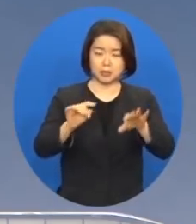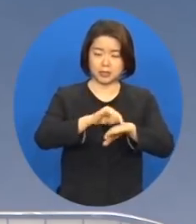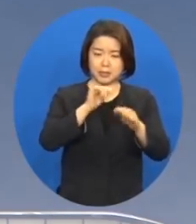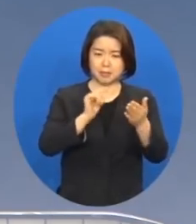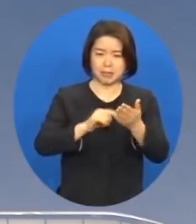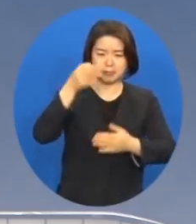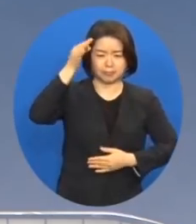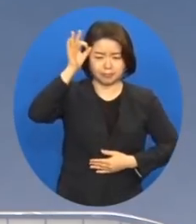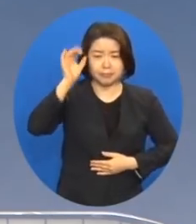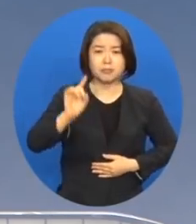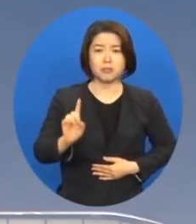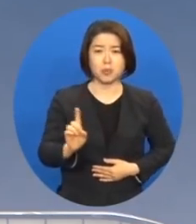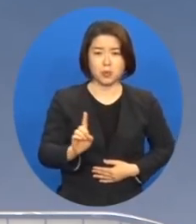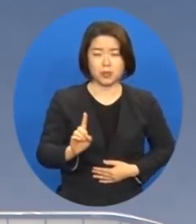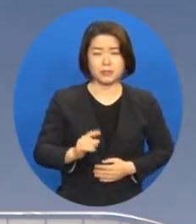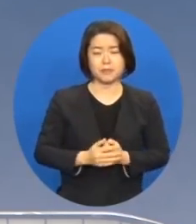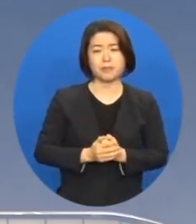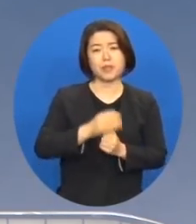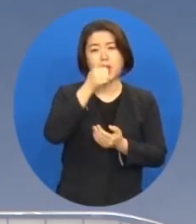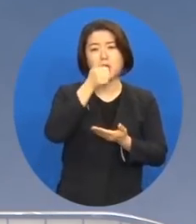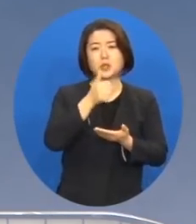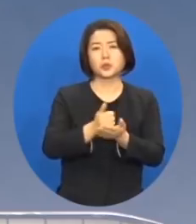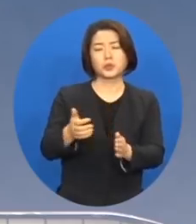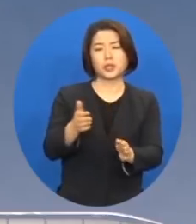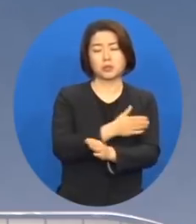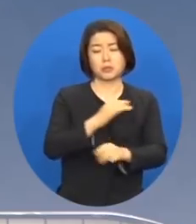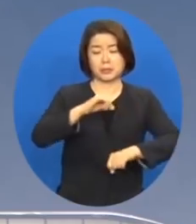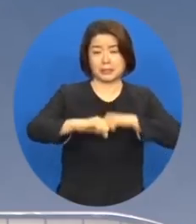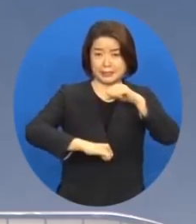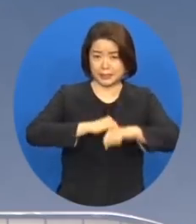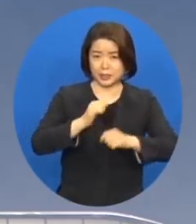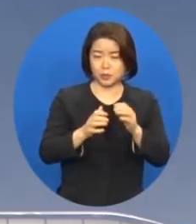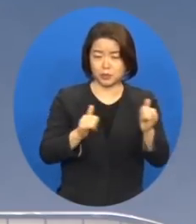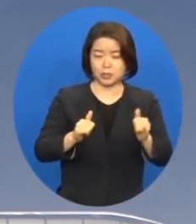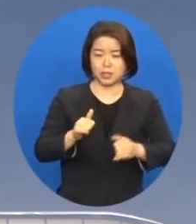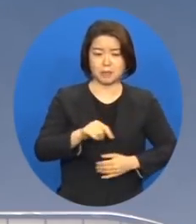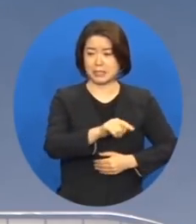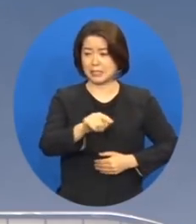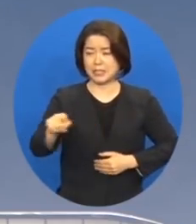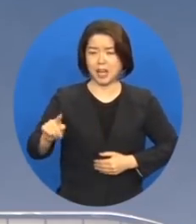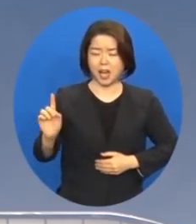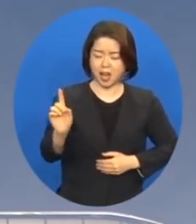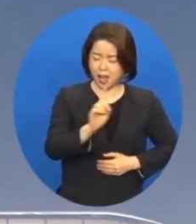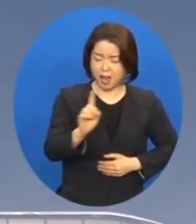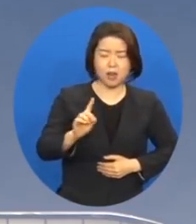것이 죄에서 자유로운 사람은 이 세상에 아무도 없다는 것입니다.